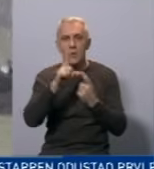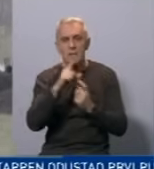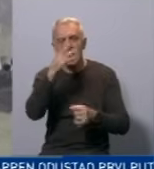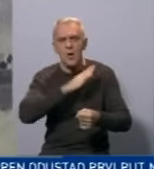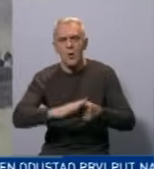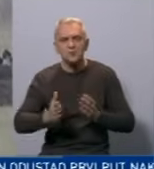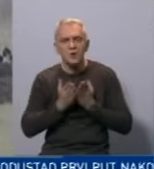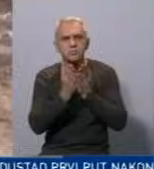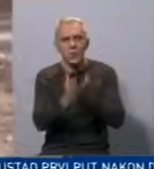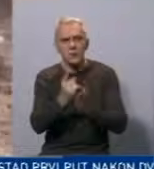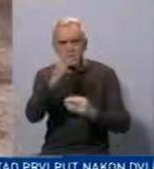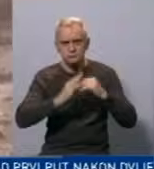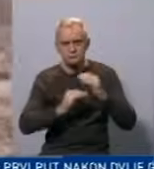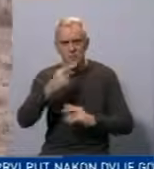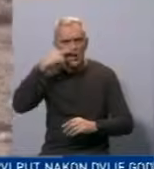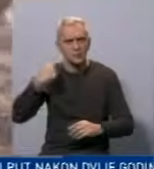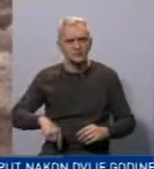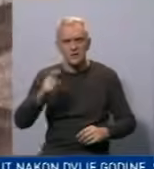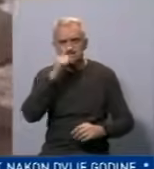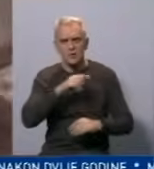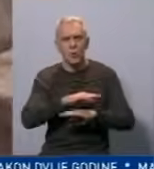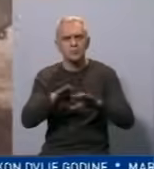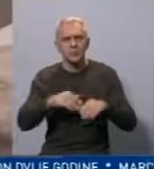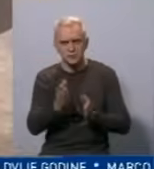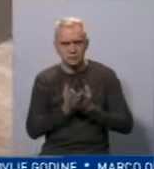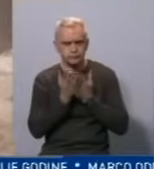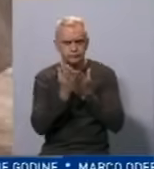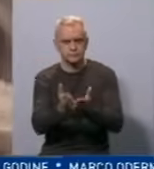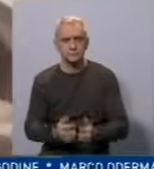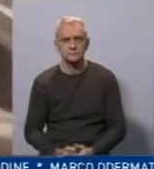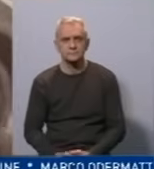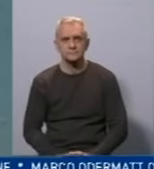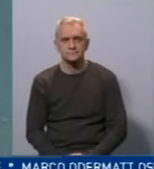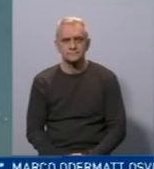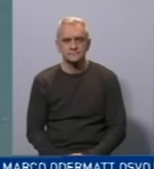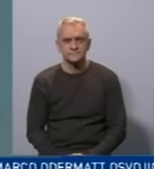uništile brodove i infrastrukturu ruske crnomorske flote.